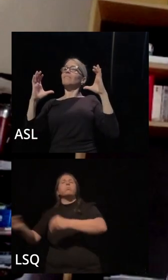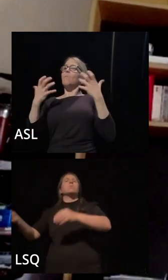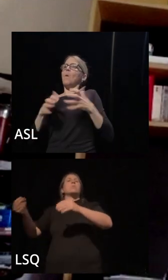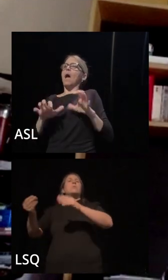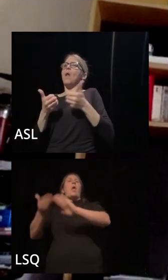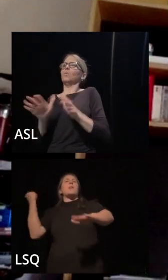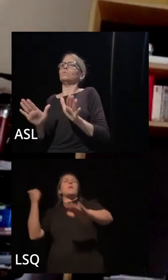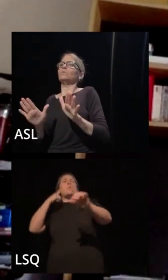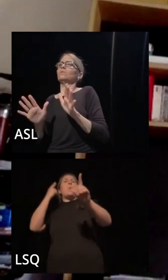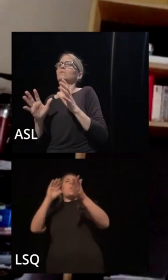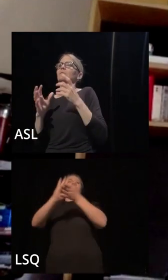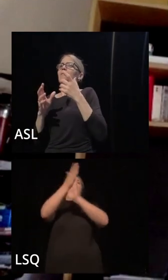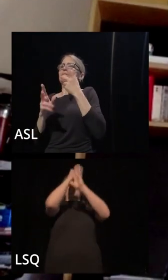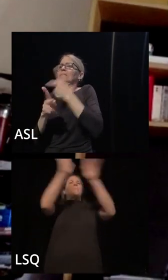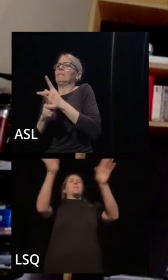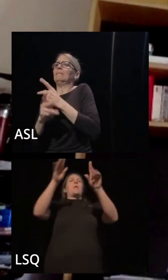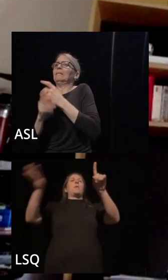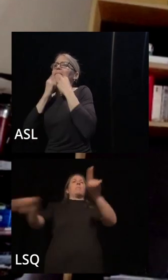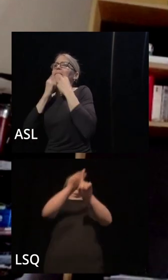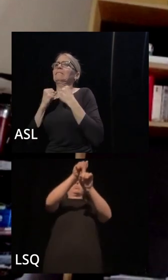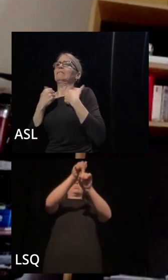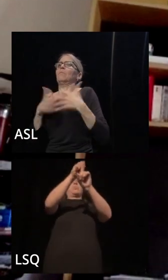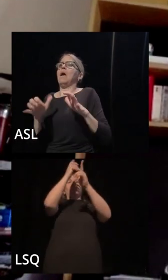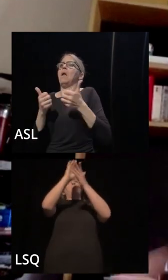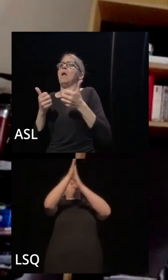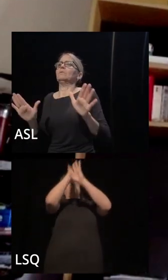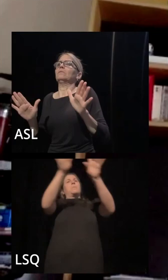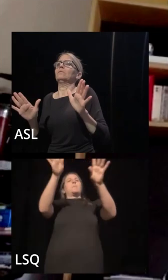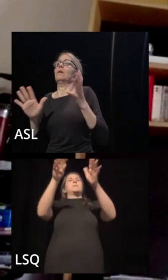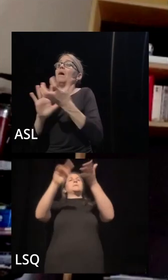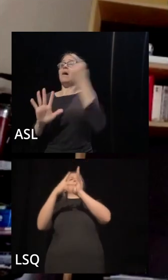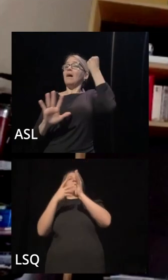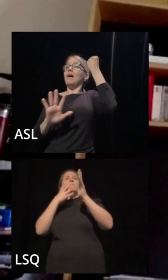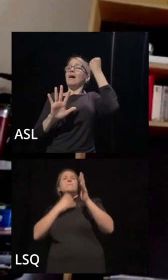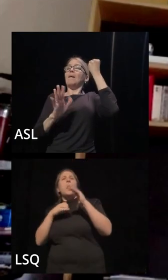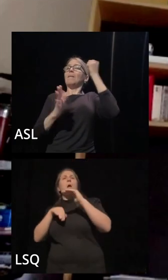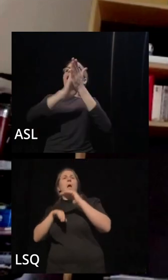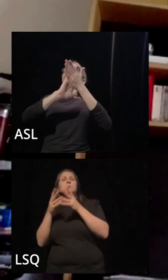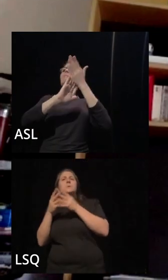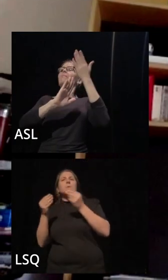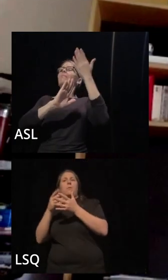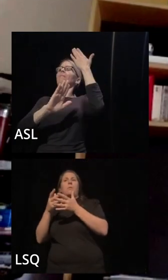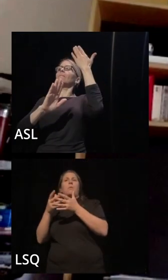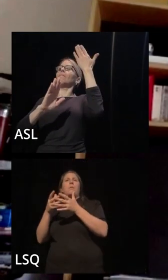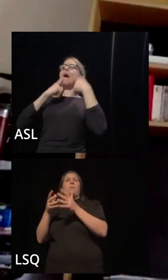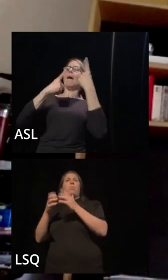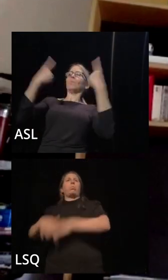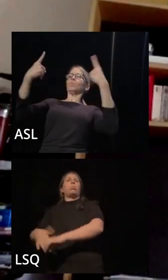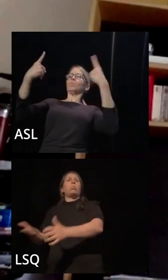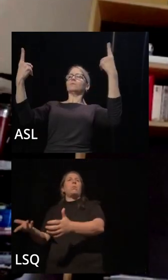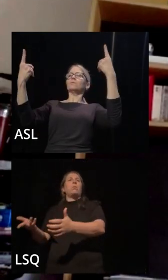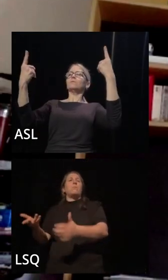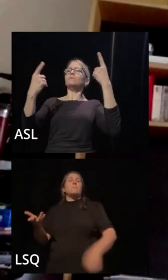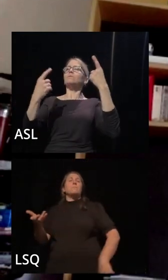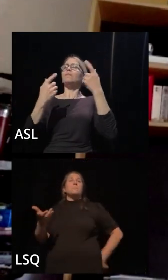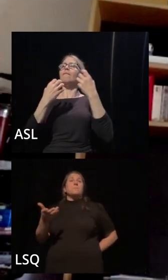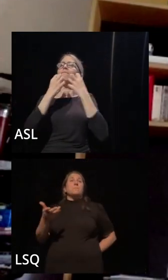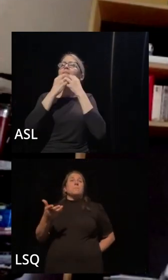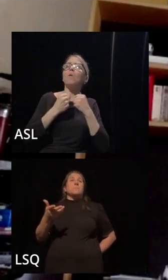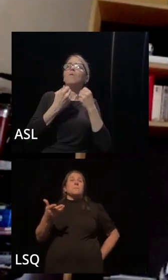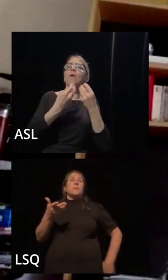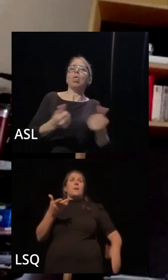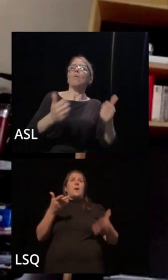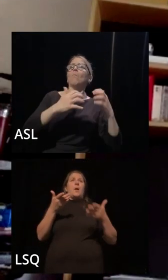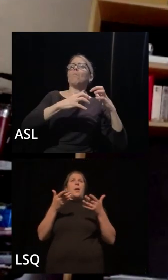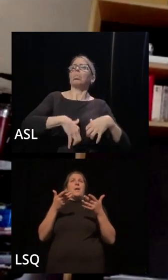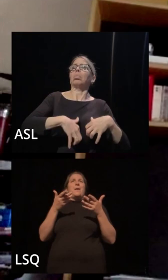donc, quand on comprend cette mécanique permanente de le